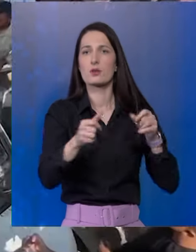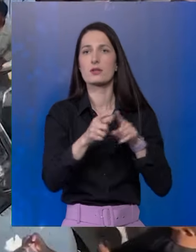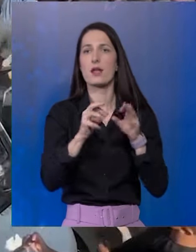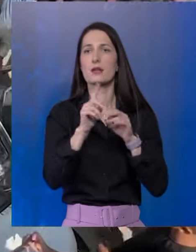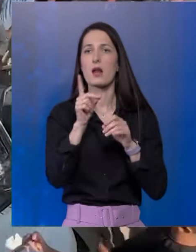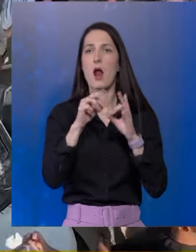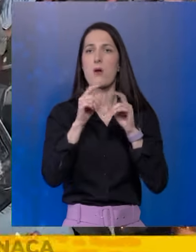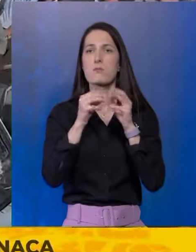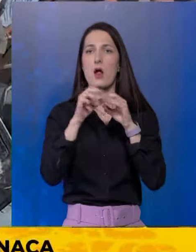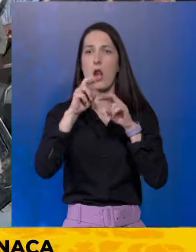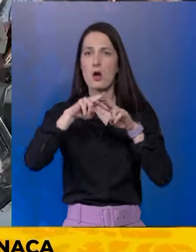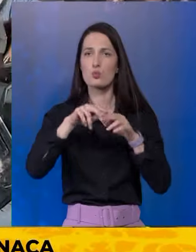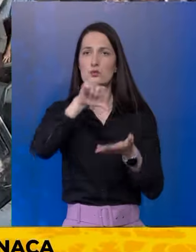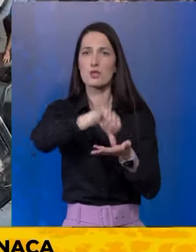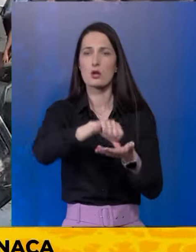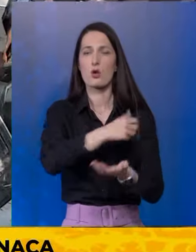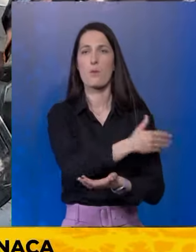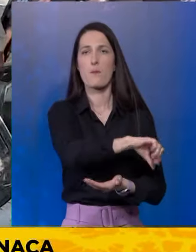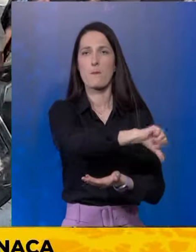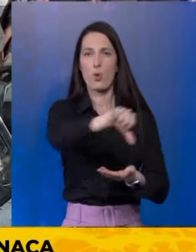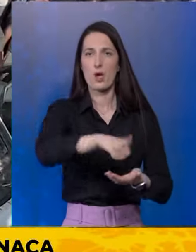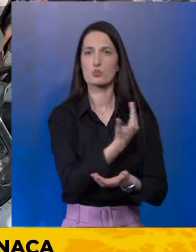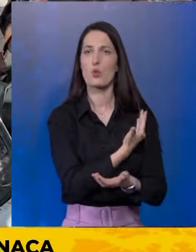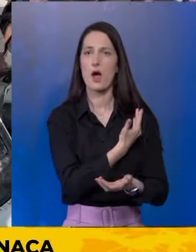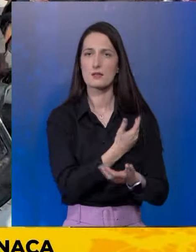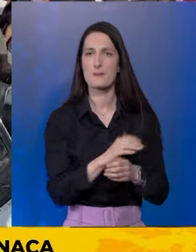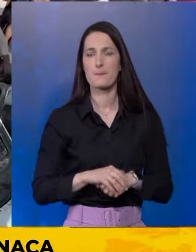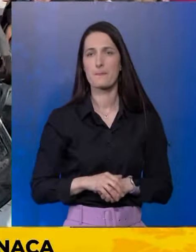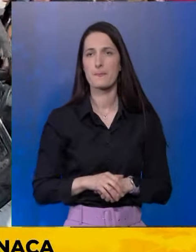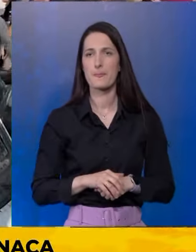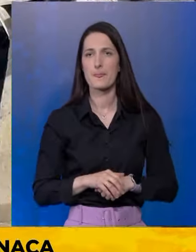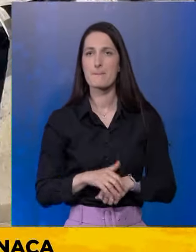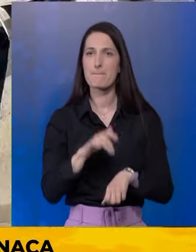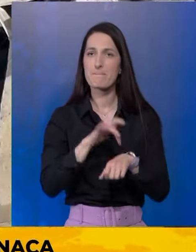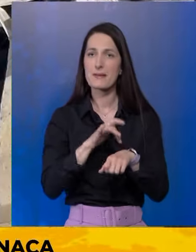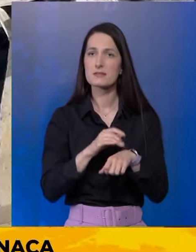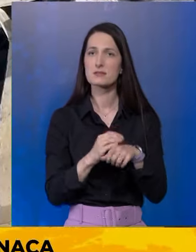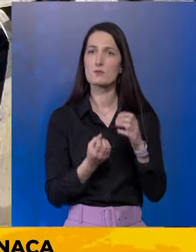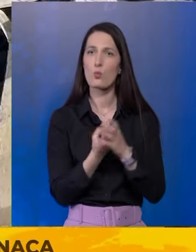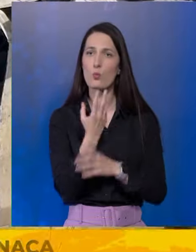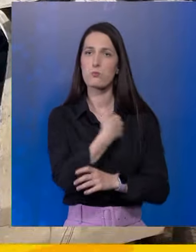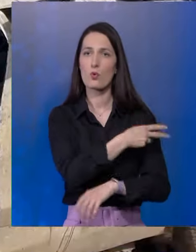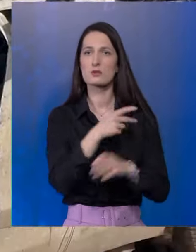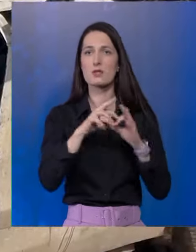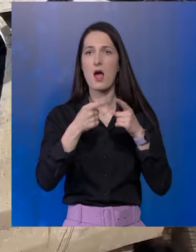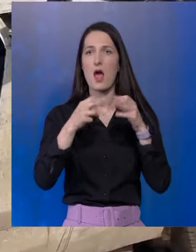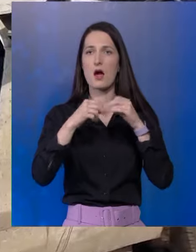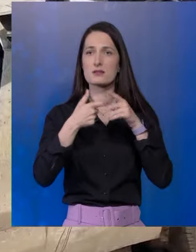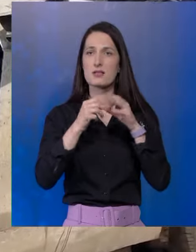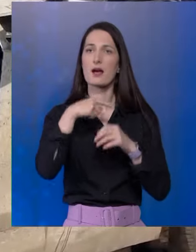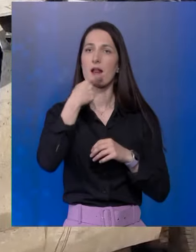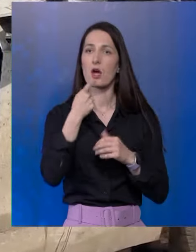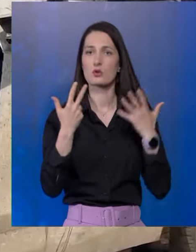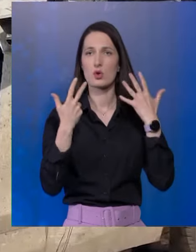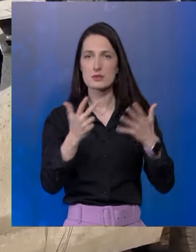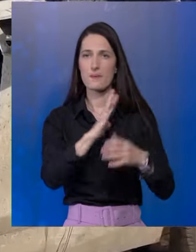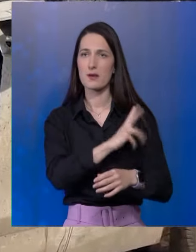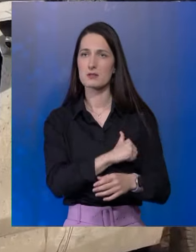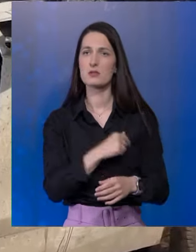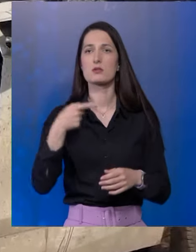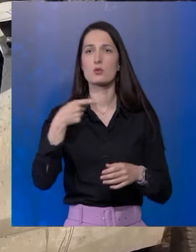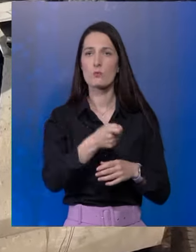u centralnom pojasu Gaze. Medicinski izvori u bolnici Al-Aqsa rekao je da je 8 Palestinaca ubijeno u izraelskom